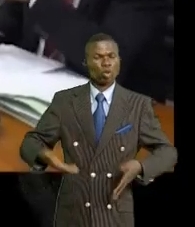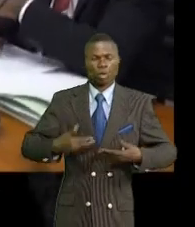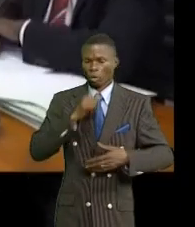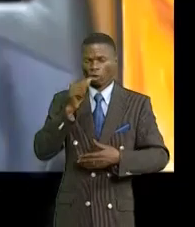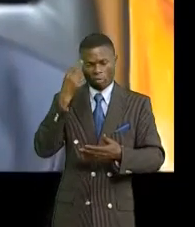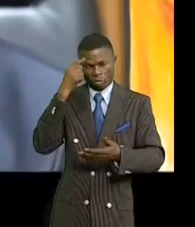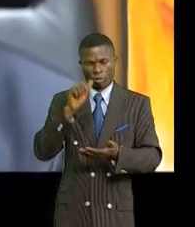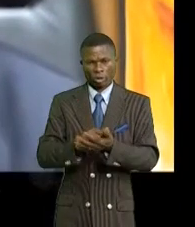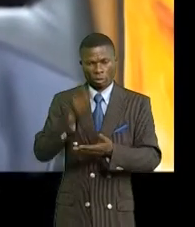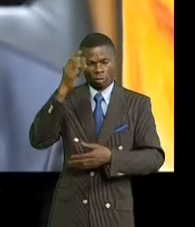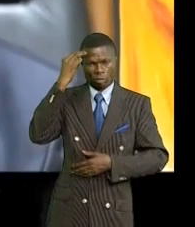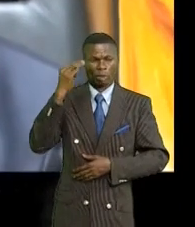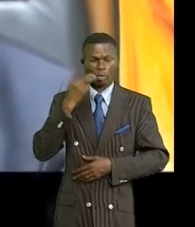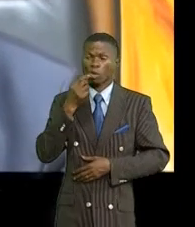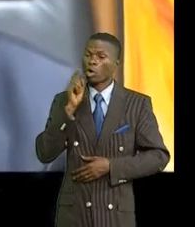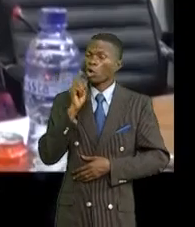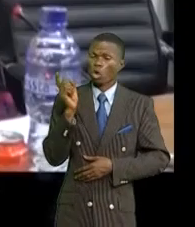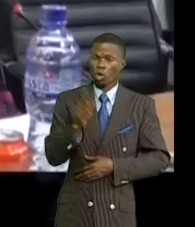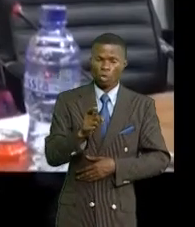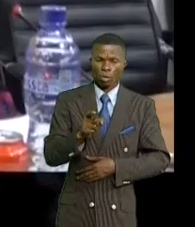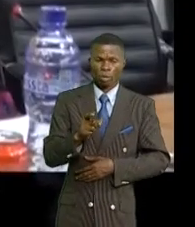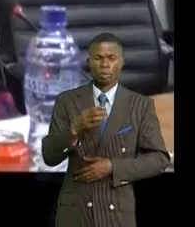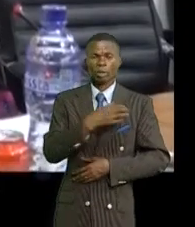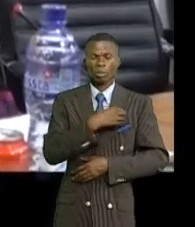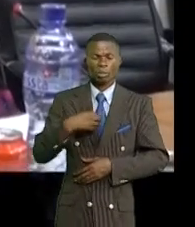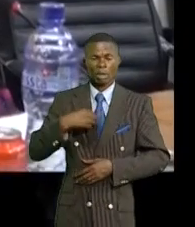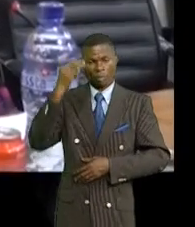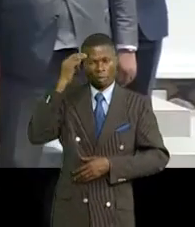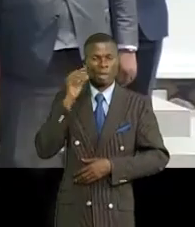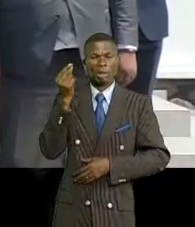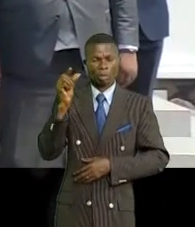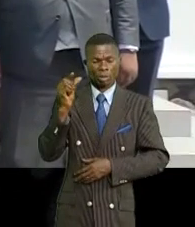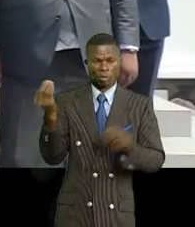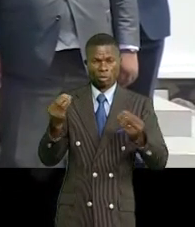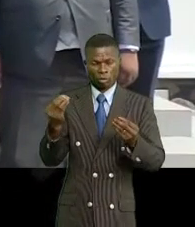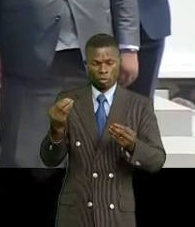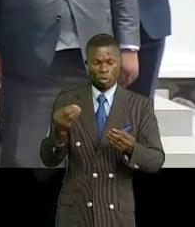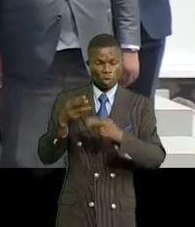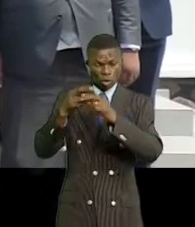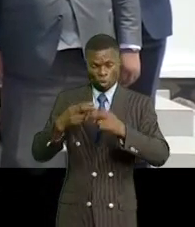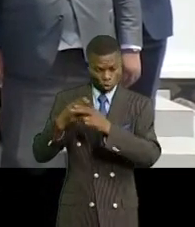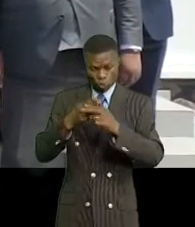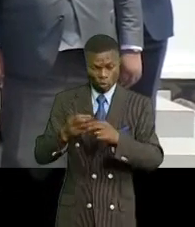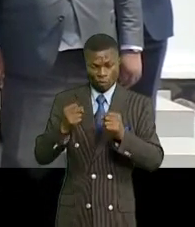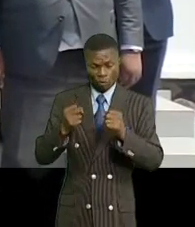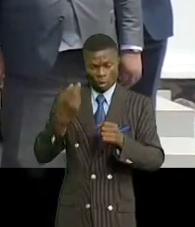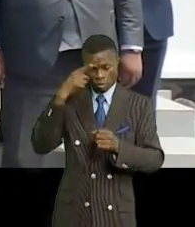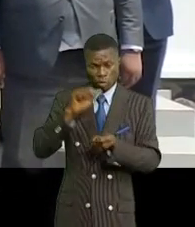Et le Premier ministre a donné des instructions à Madame le ministre des Mines pour qu'un effort soit fait de manière à